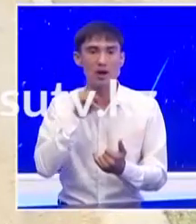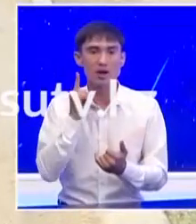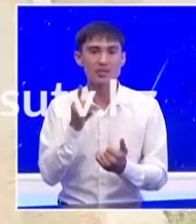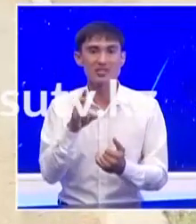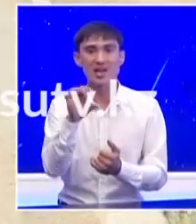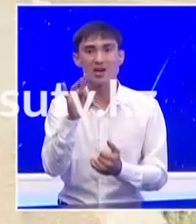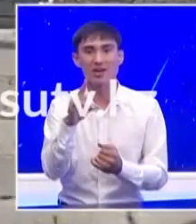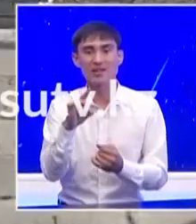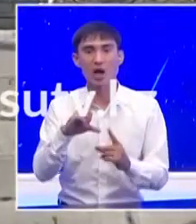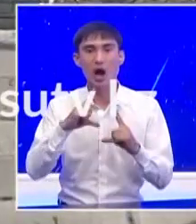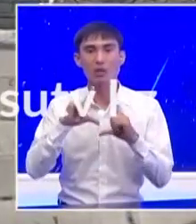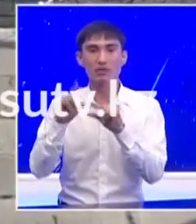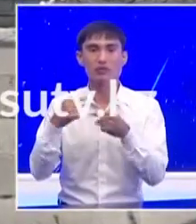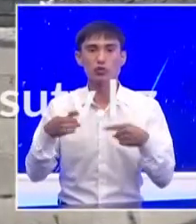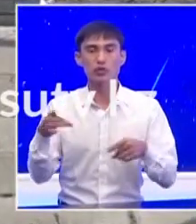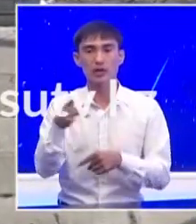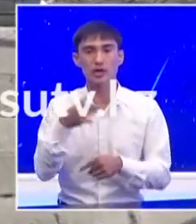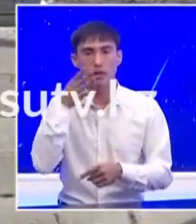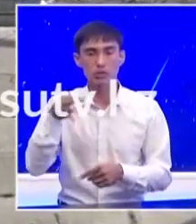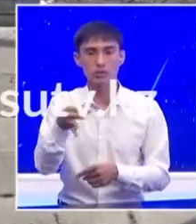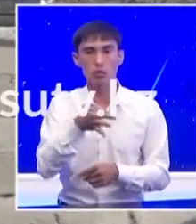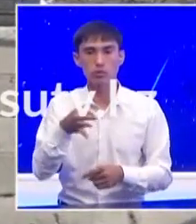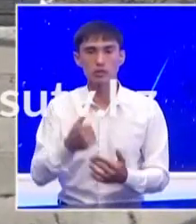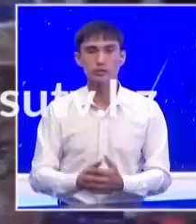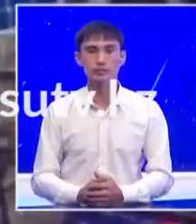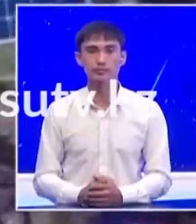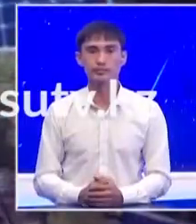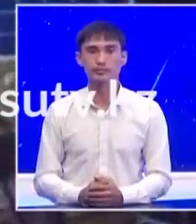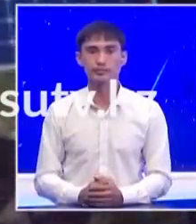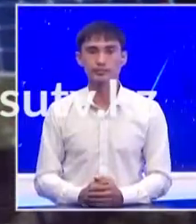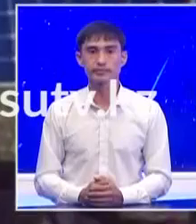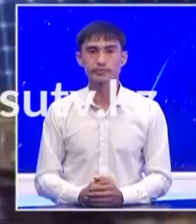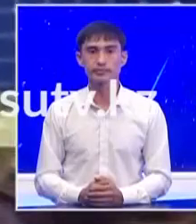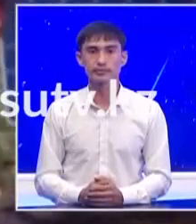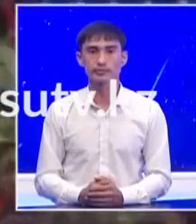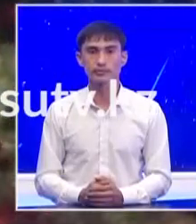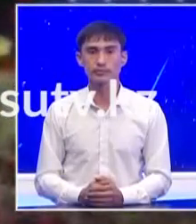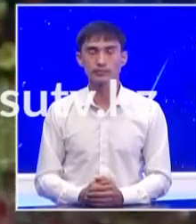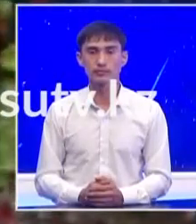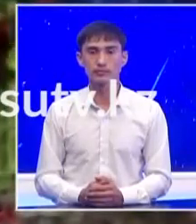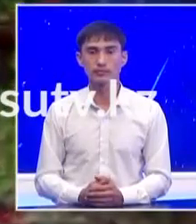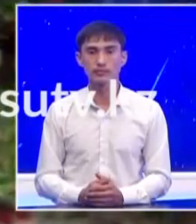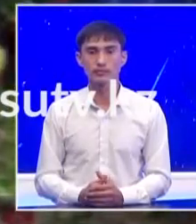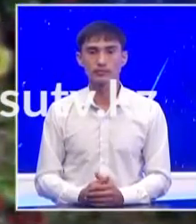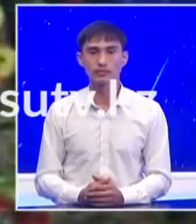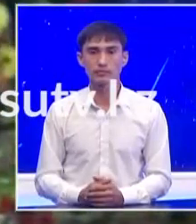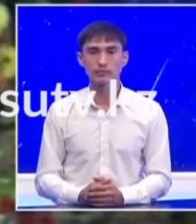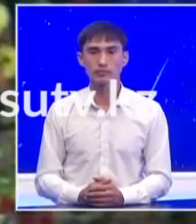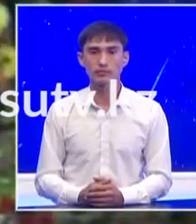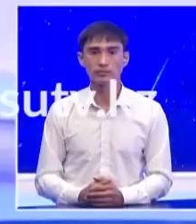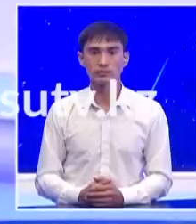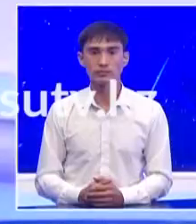эко-рейд отправляется в другие районы Алматинской области. Жандос Назарбаев, Алмат Хамид, Ержан Дюсен, телеканал ЖТСУ.